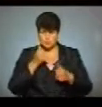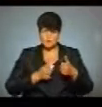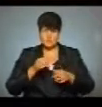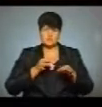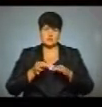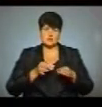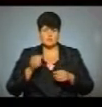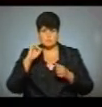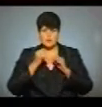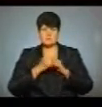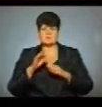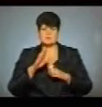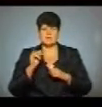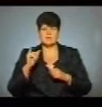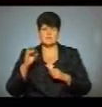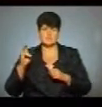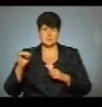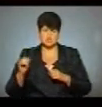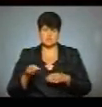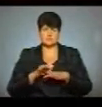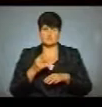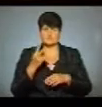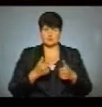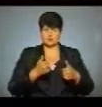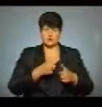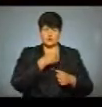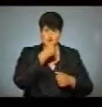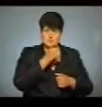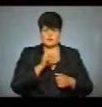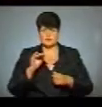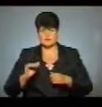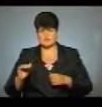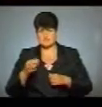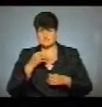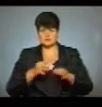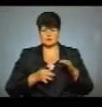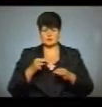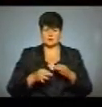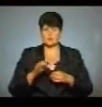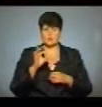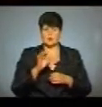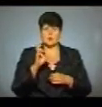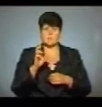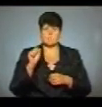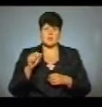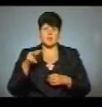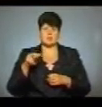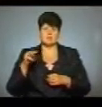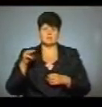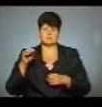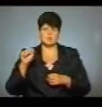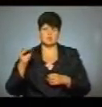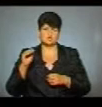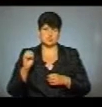«Шашок пам'яті Василя Іванишина» відбувається два турніри – дорослий і дитячий, повідомила суддя Ольга Балтаже. Розповідає правила